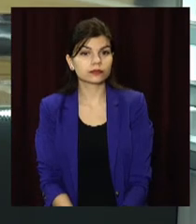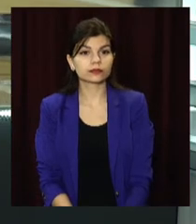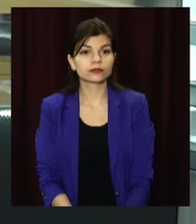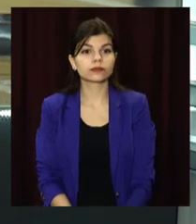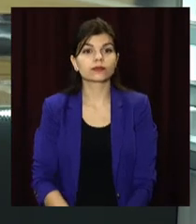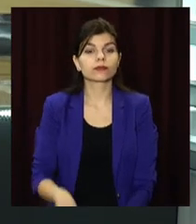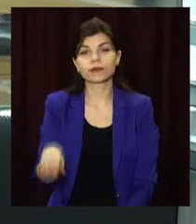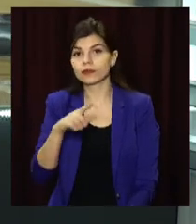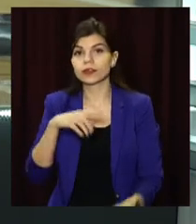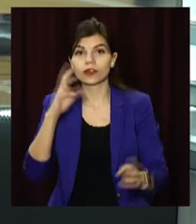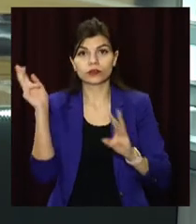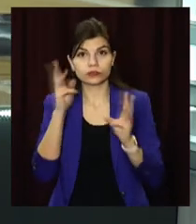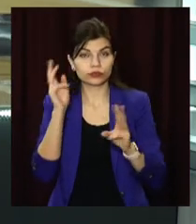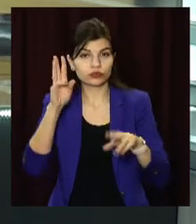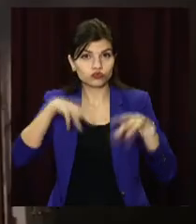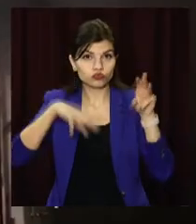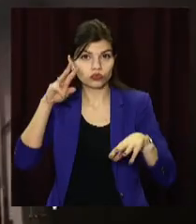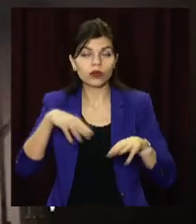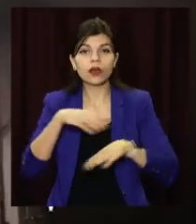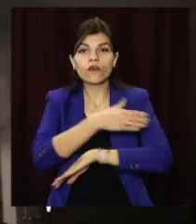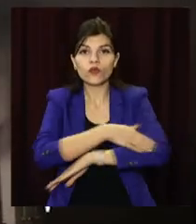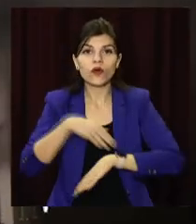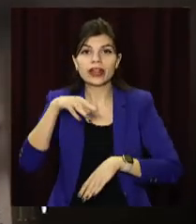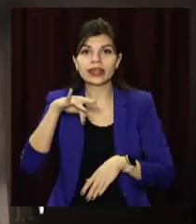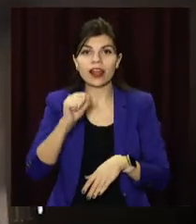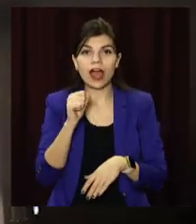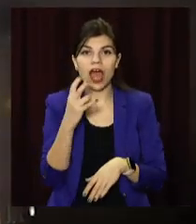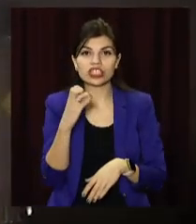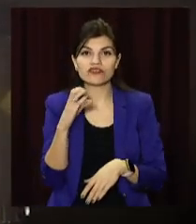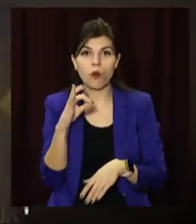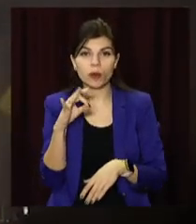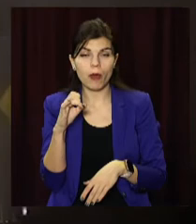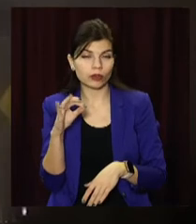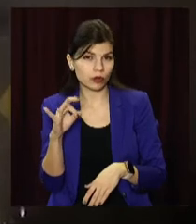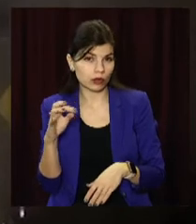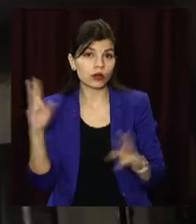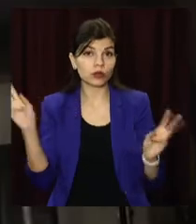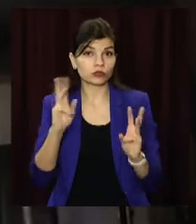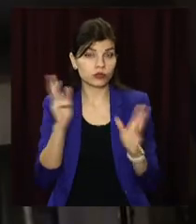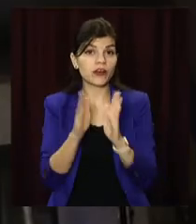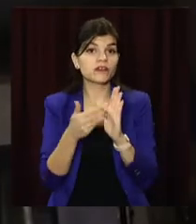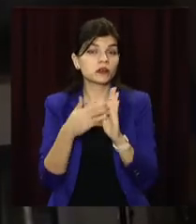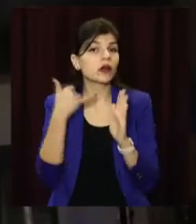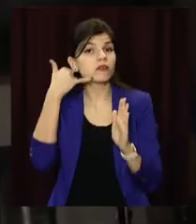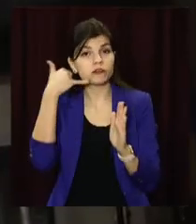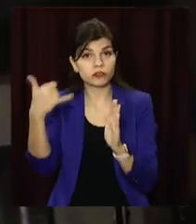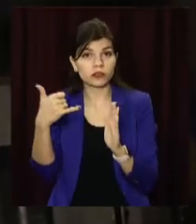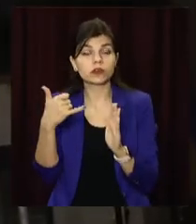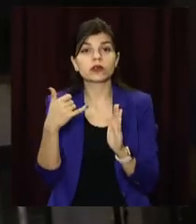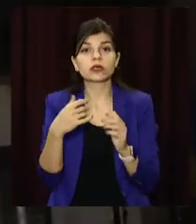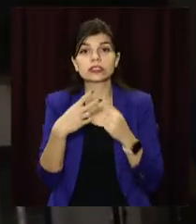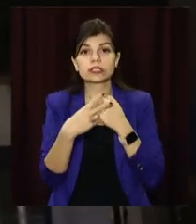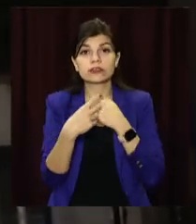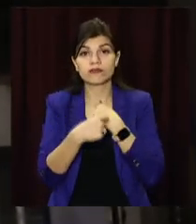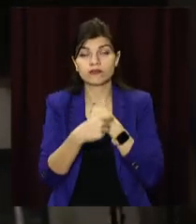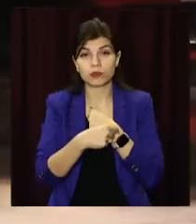До пізньої ночі рятувальники гасили займання на вулиці Трансформаторній у Дніпрі. Виклик про пожежу в двоповерховому будинку до служби порятунку